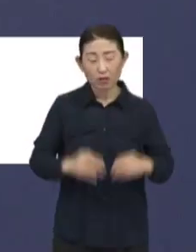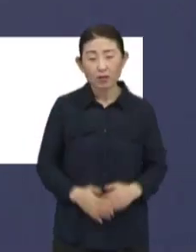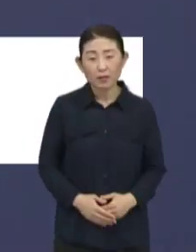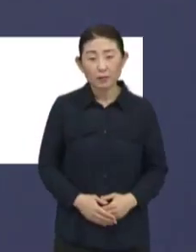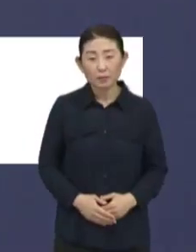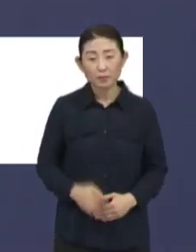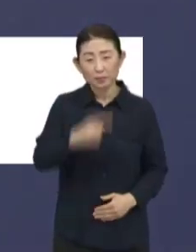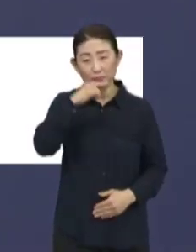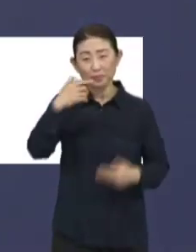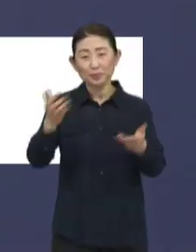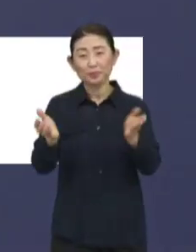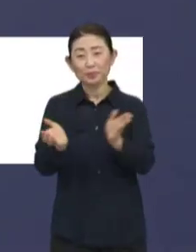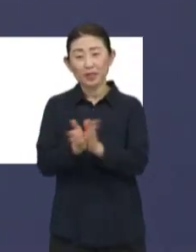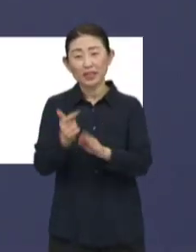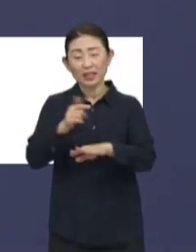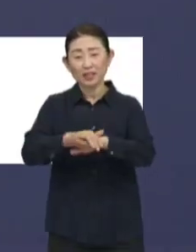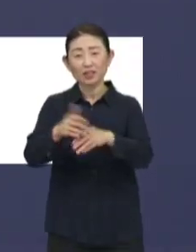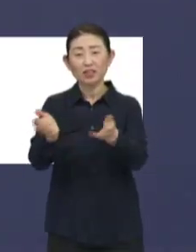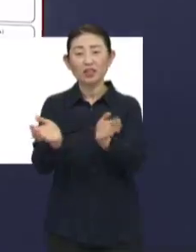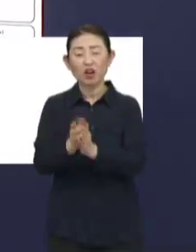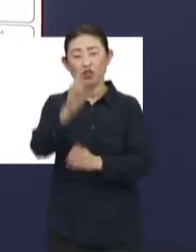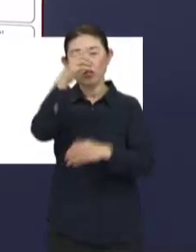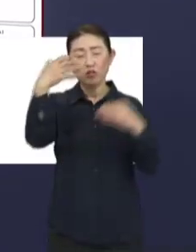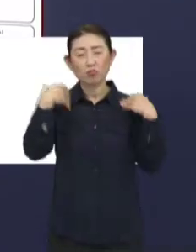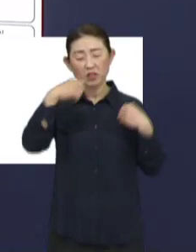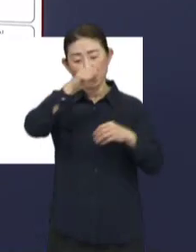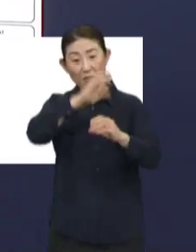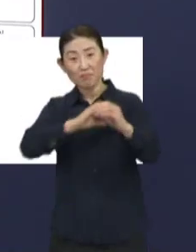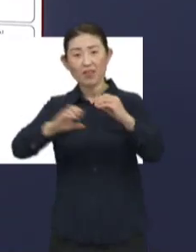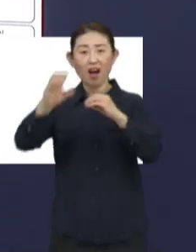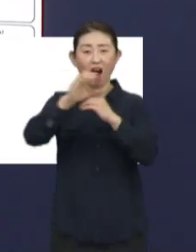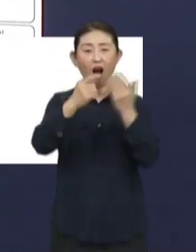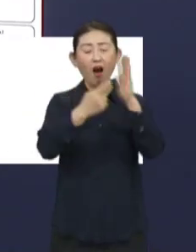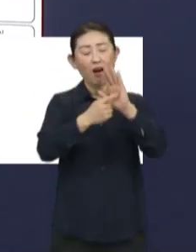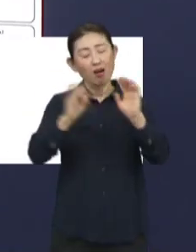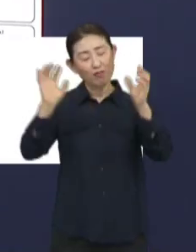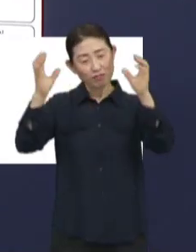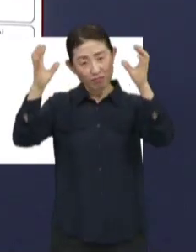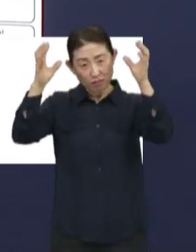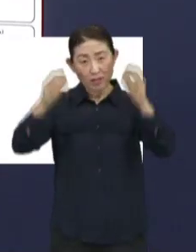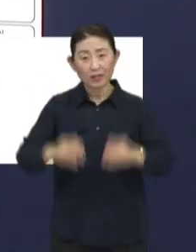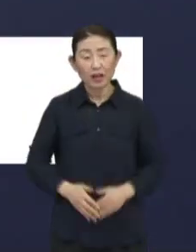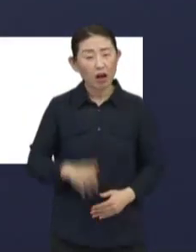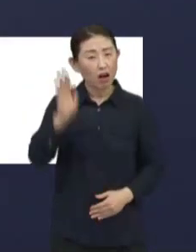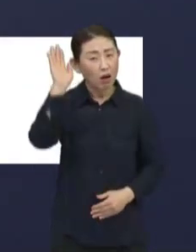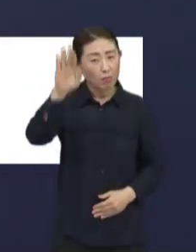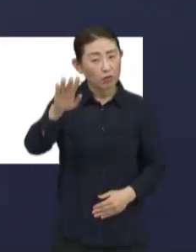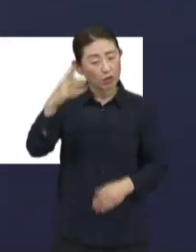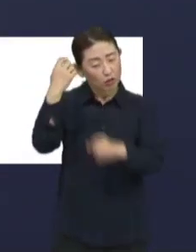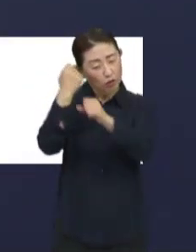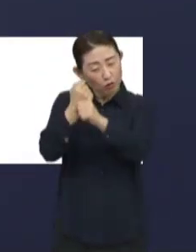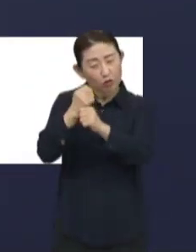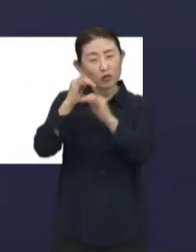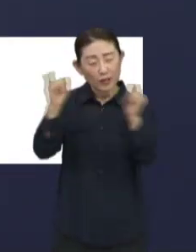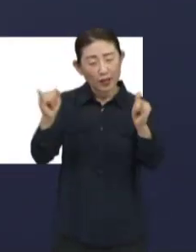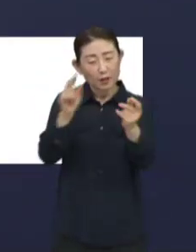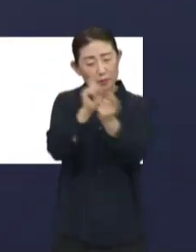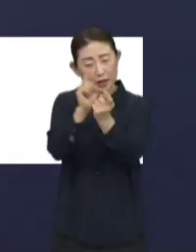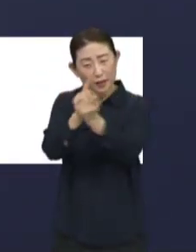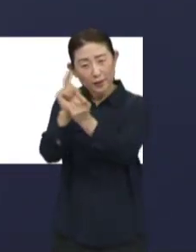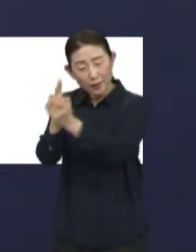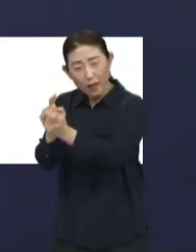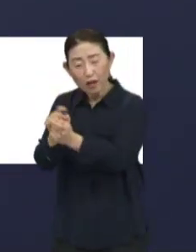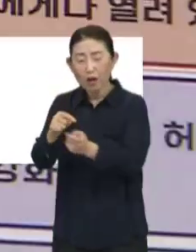벌였습니다. 국민의힘 대전시당은 정부의 예산 증액 방침을 환영한다면서 향후 R&D 예산의 대대적인